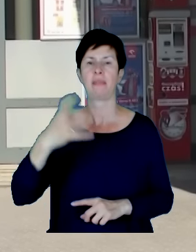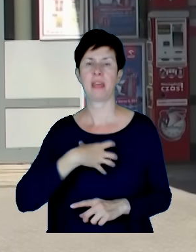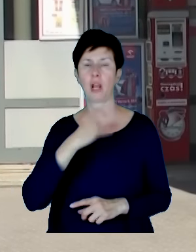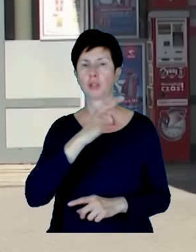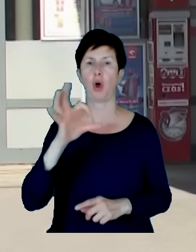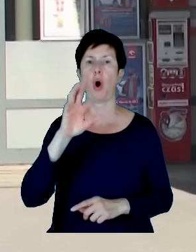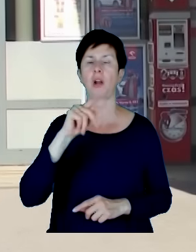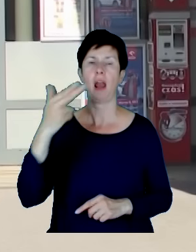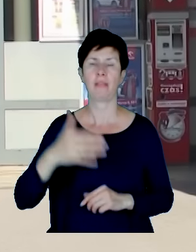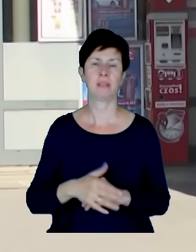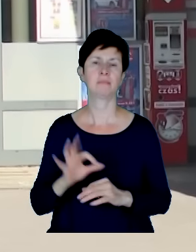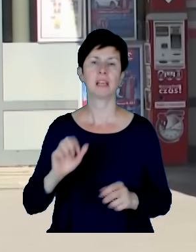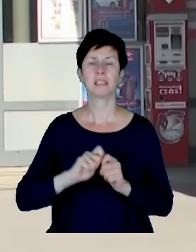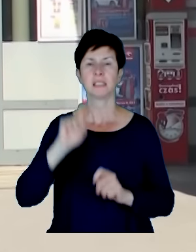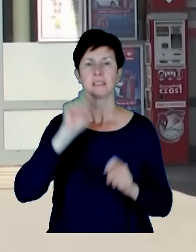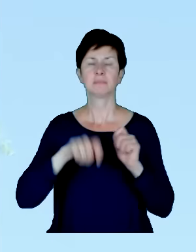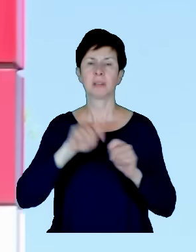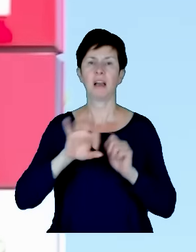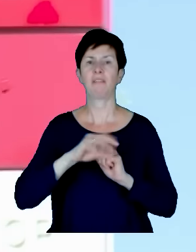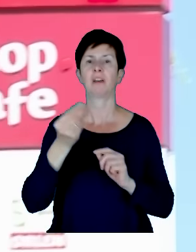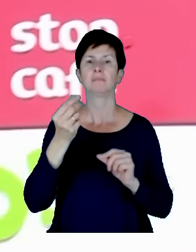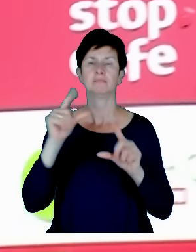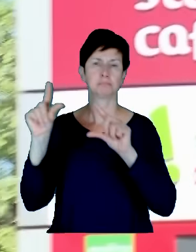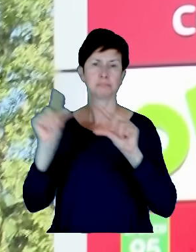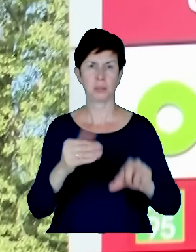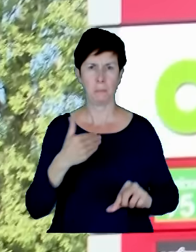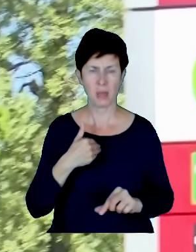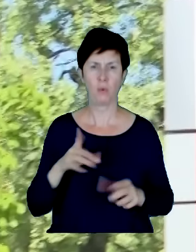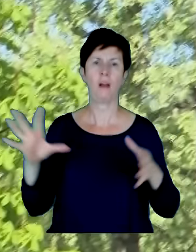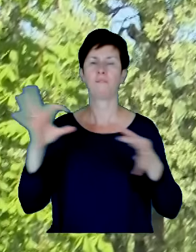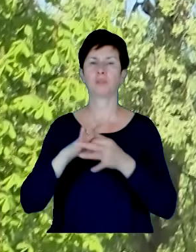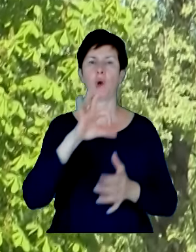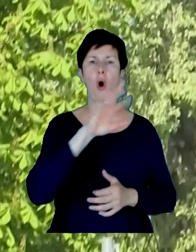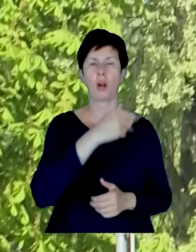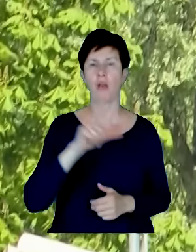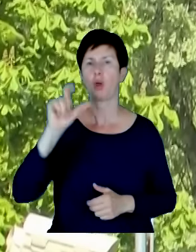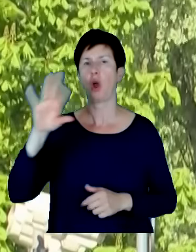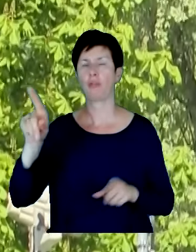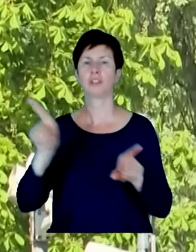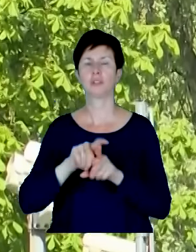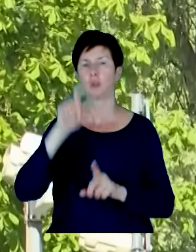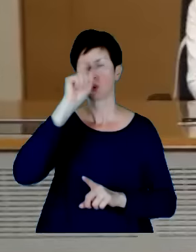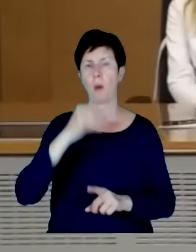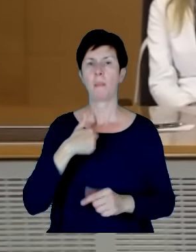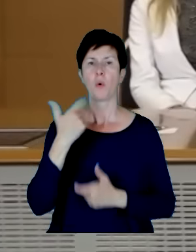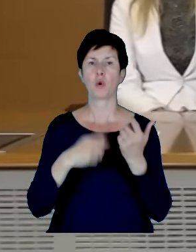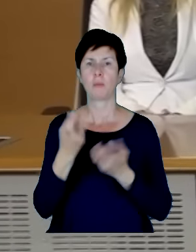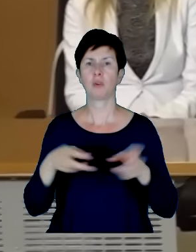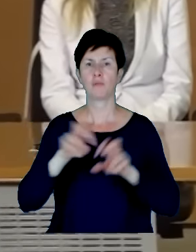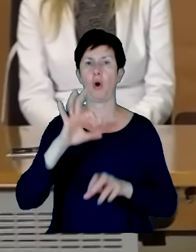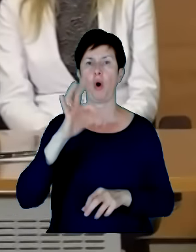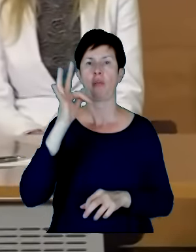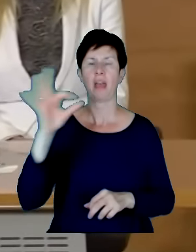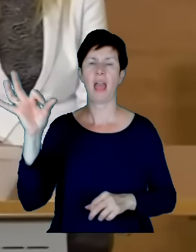w związku z trwającymi śledztw w sprawie zaniżania cen paliw fuzji Orlenu z Lotosem i rzekomych nieprawidłowości przy powstaniu spółki OTS koalicja